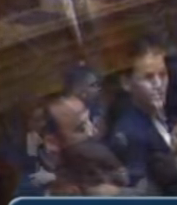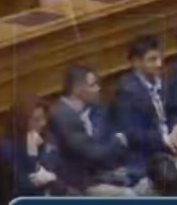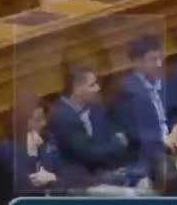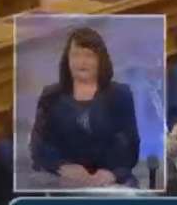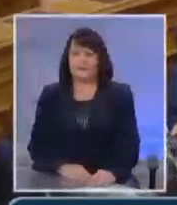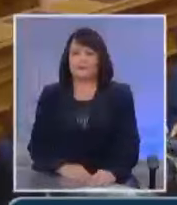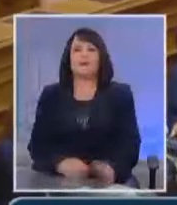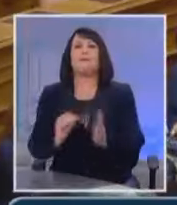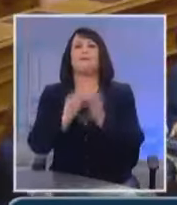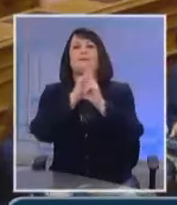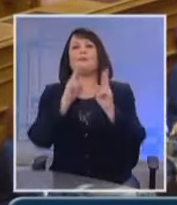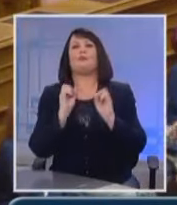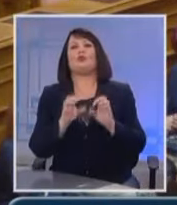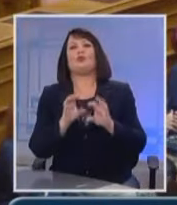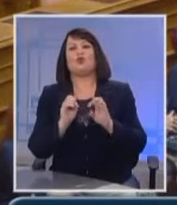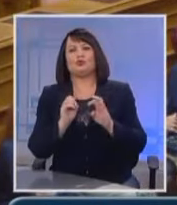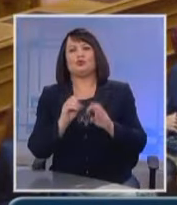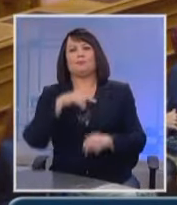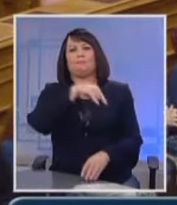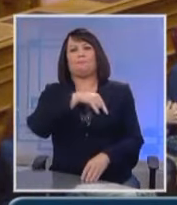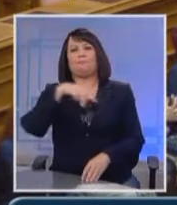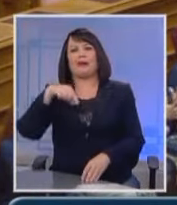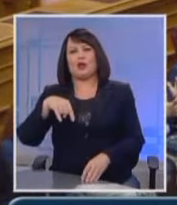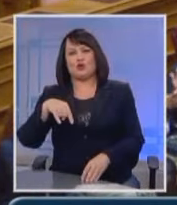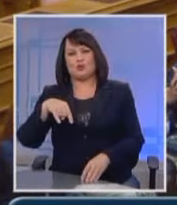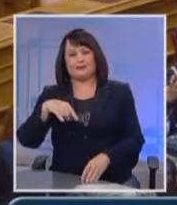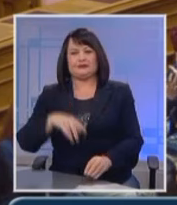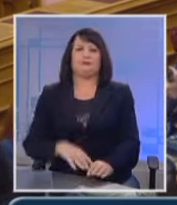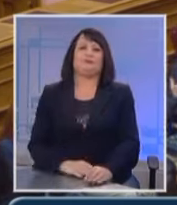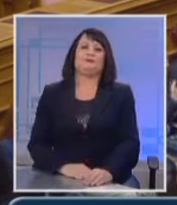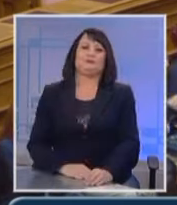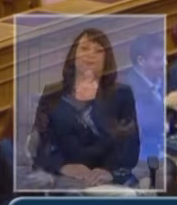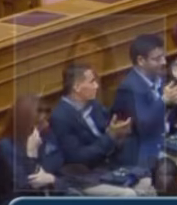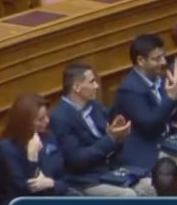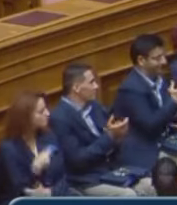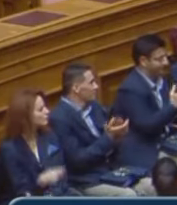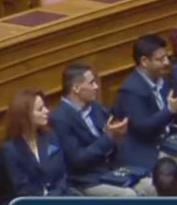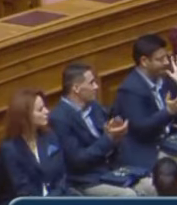πάλι ομοσπονδιακός προπονητής Παϊπέτης Παναγιώτης.